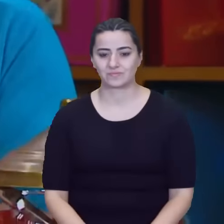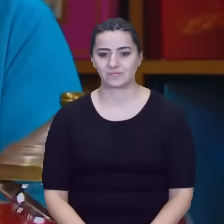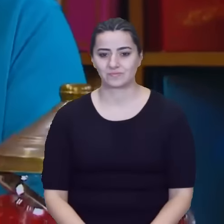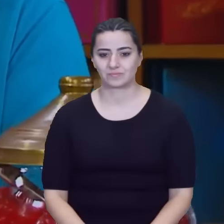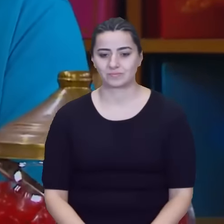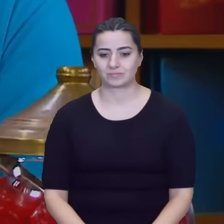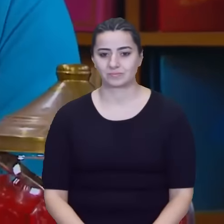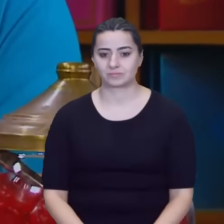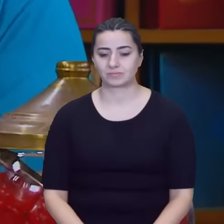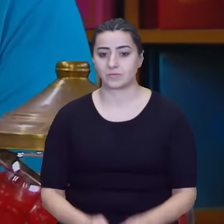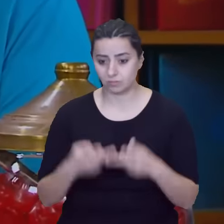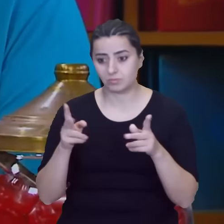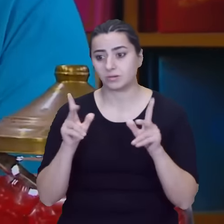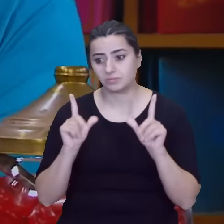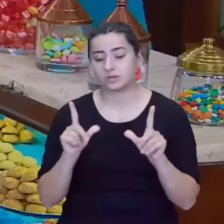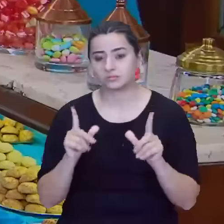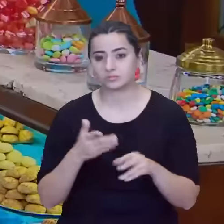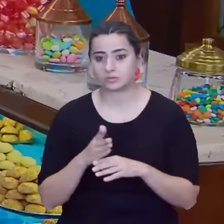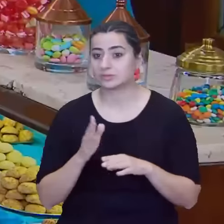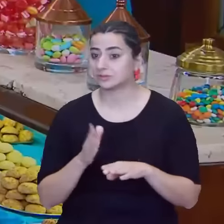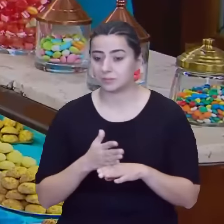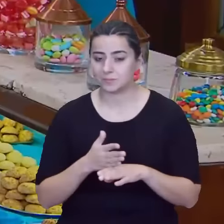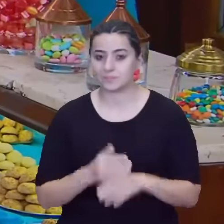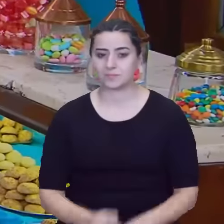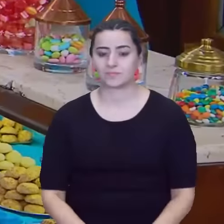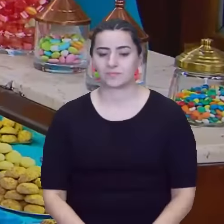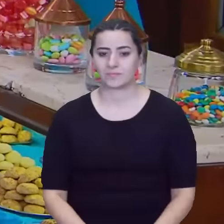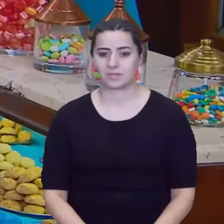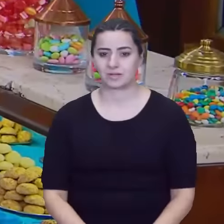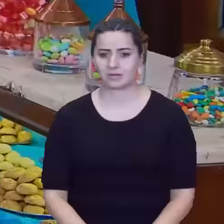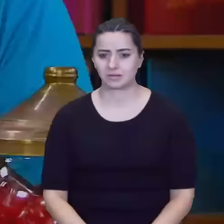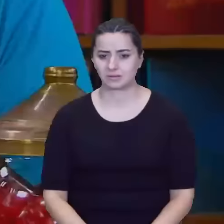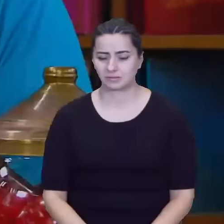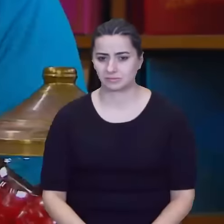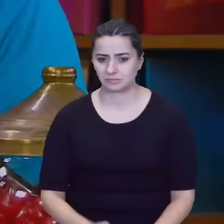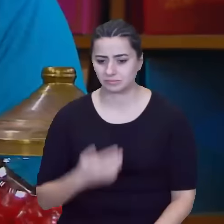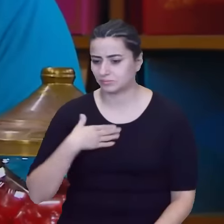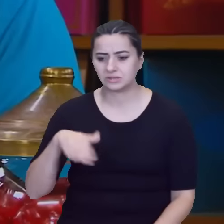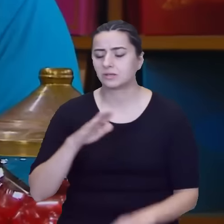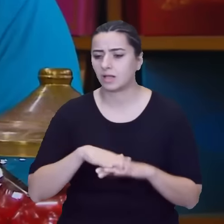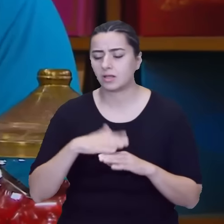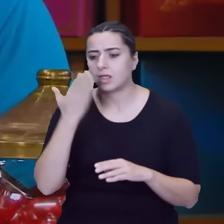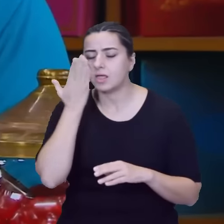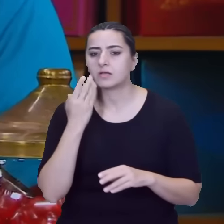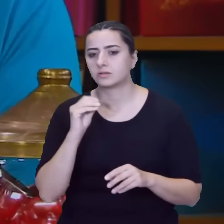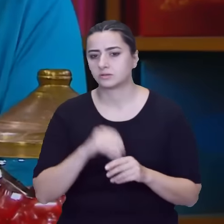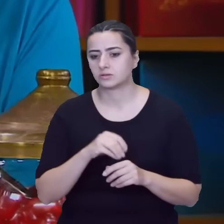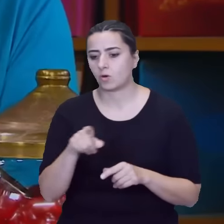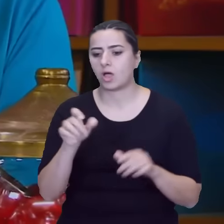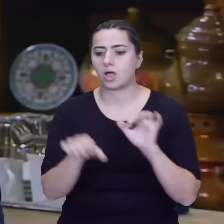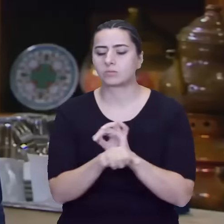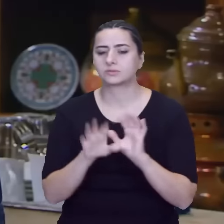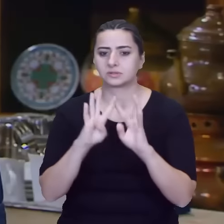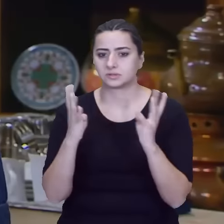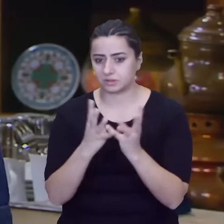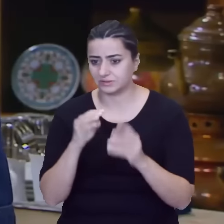Evet. bırakacağım tabii ki. Tabii ki bırakacağım. Çünkü... Bizler ne yapıyoruz? Kendi zevkimiz için onları bir